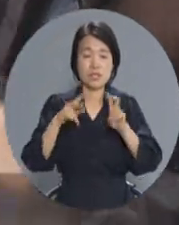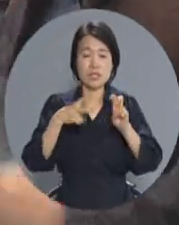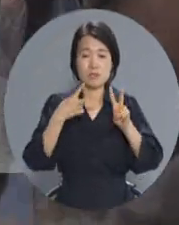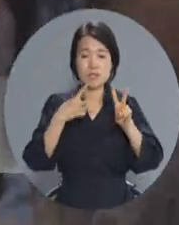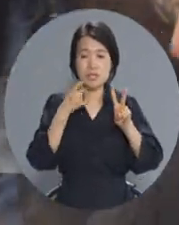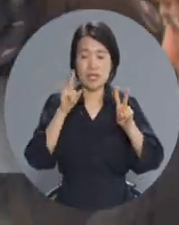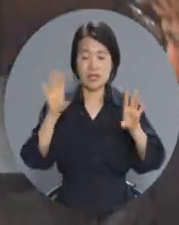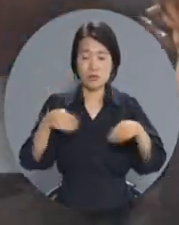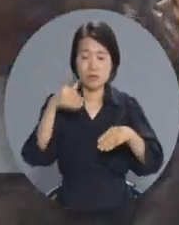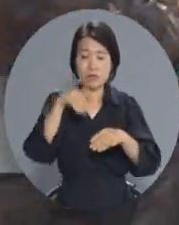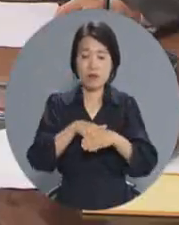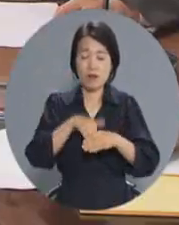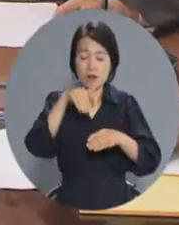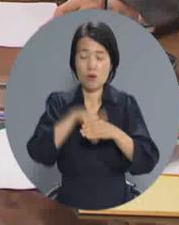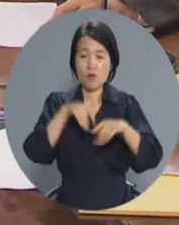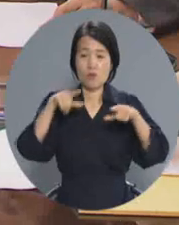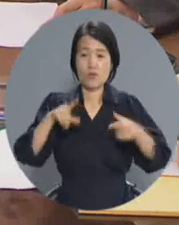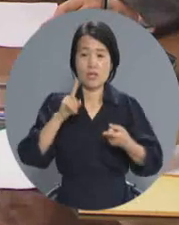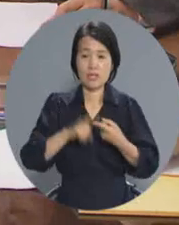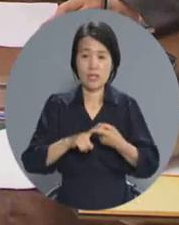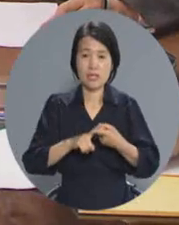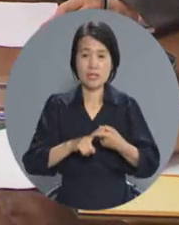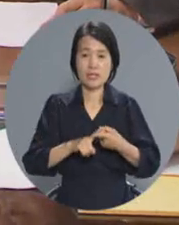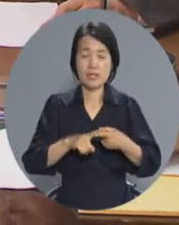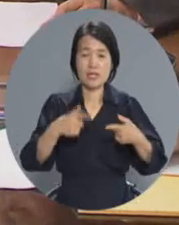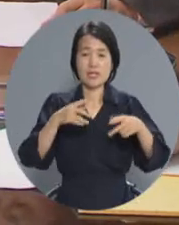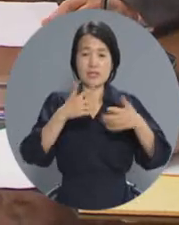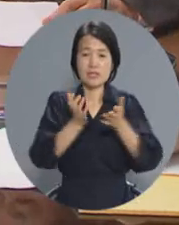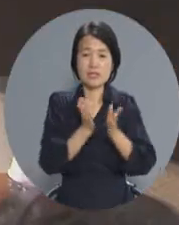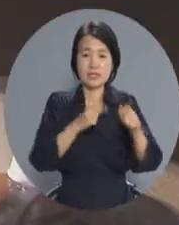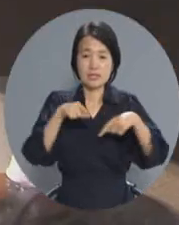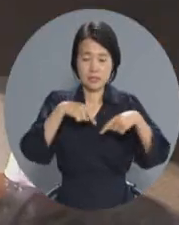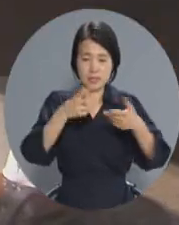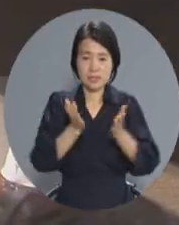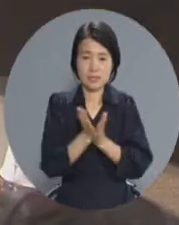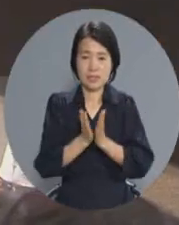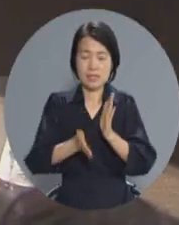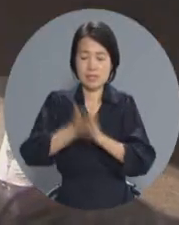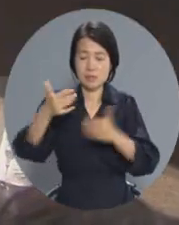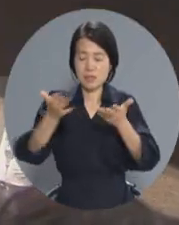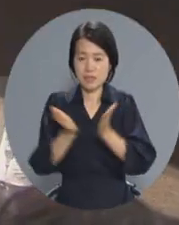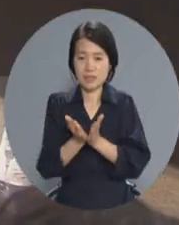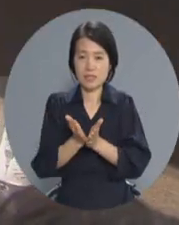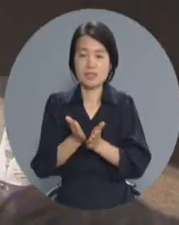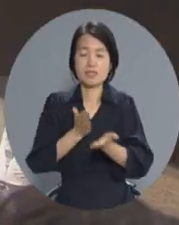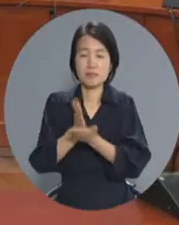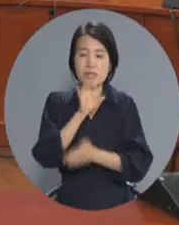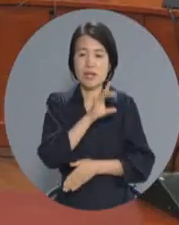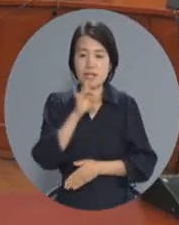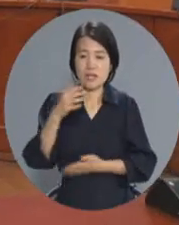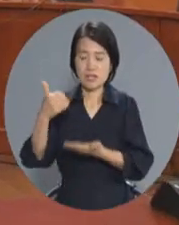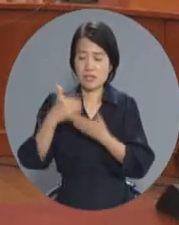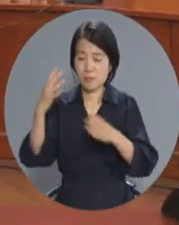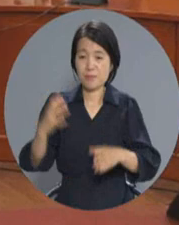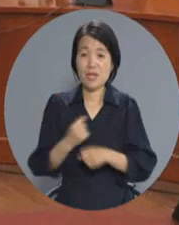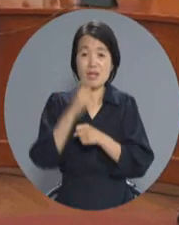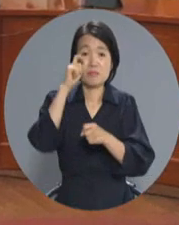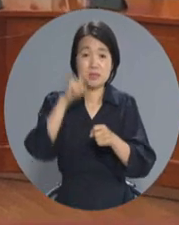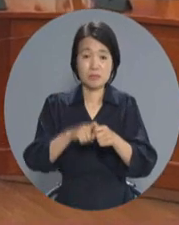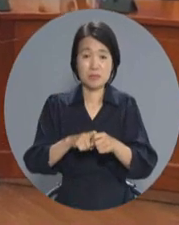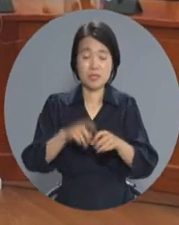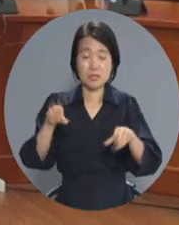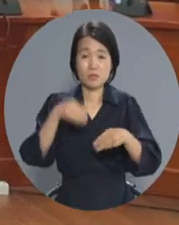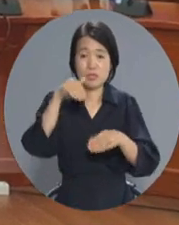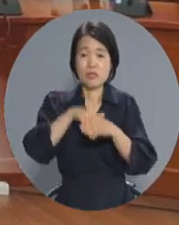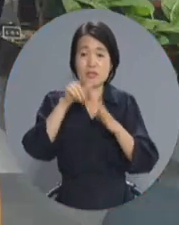22대 총선 선거구에 대해 정당과 시민사회단체 전문가 등의 의견을 수렴하기 위해서입니다 지난 총선에서